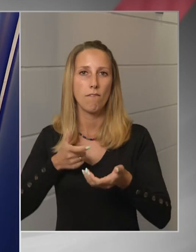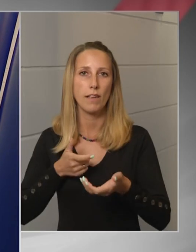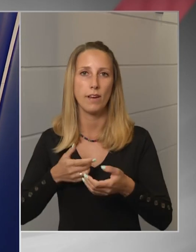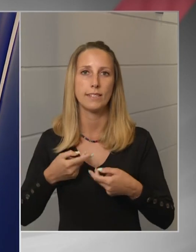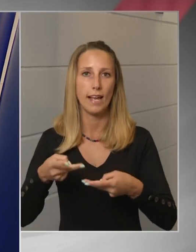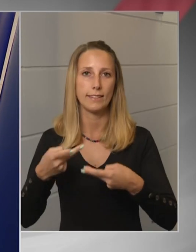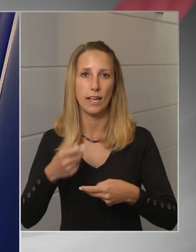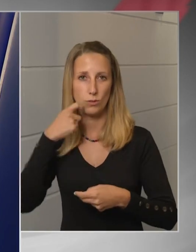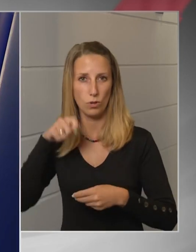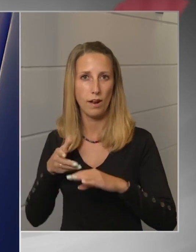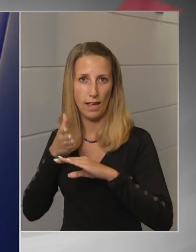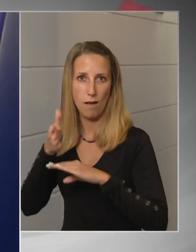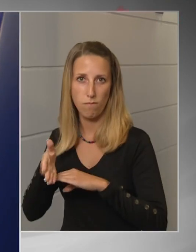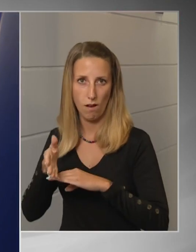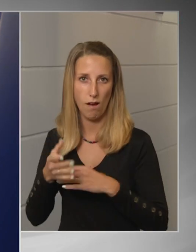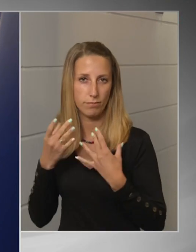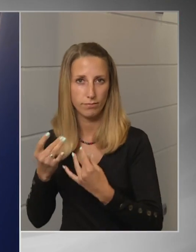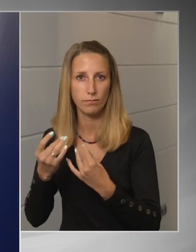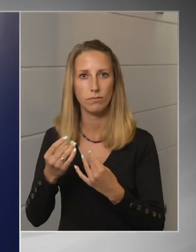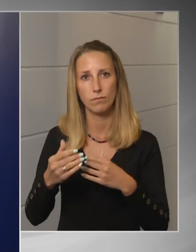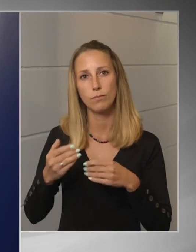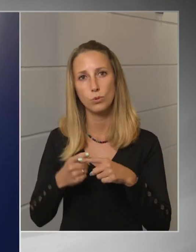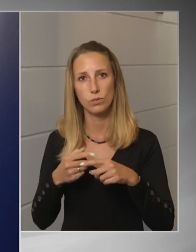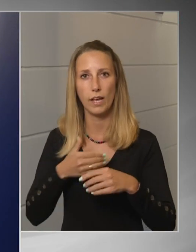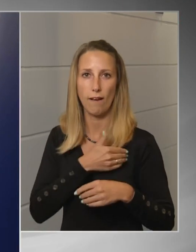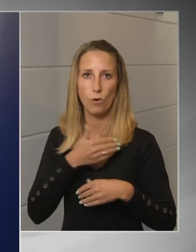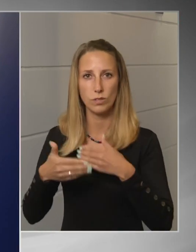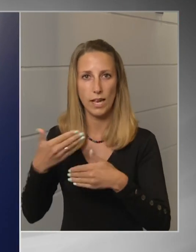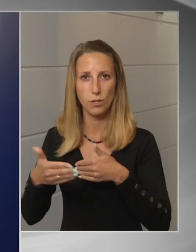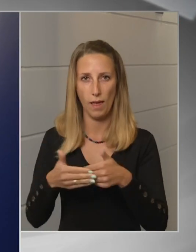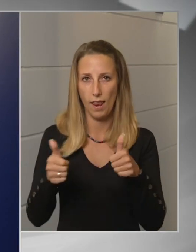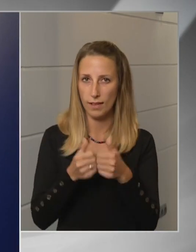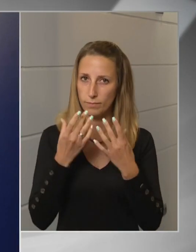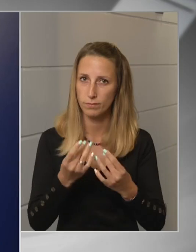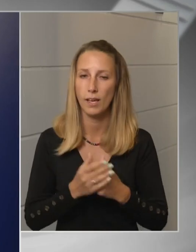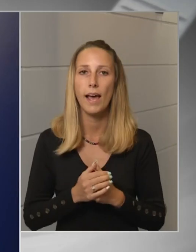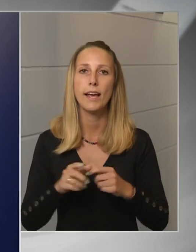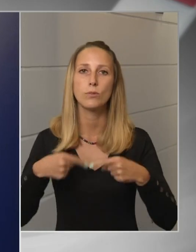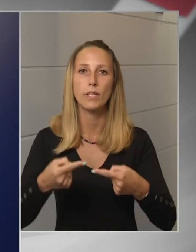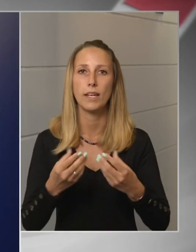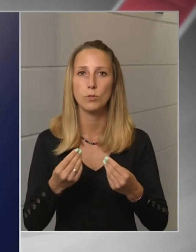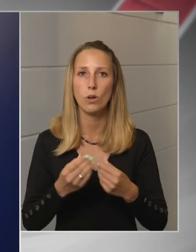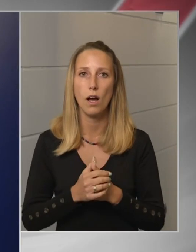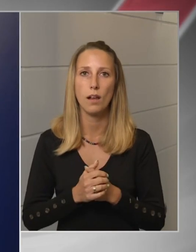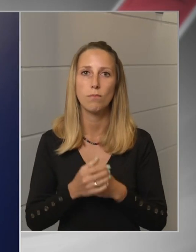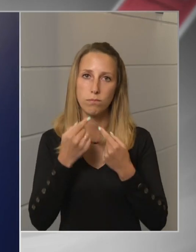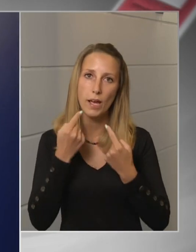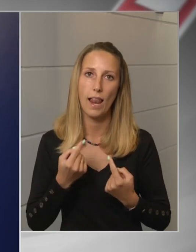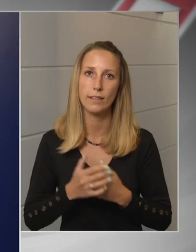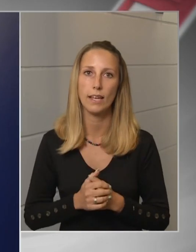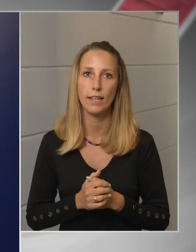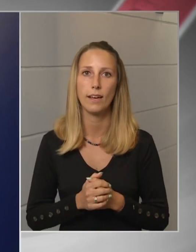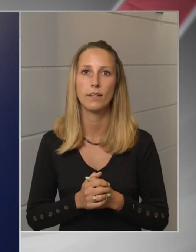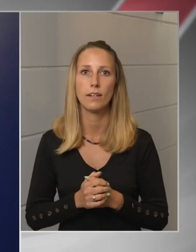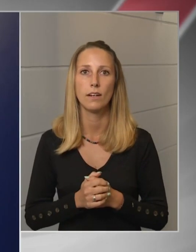az Ukrajnába irányuló fegyverszállításunk a fokozása mellett, és ezután pedig nem sokkal az Egyesült Álmok bejelentette, hogy